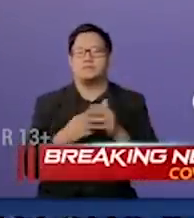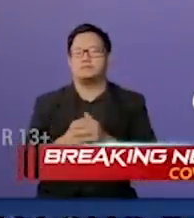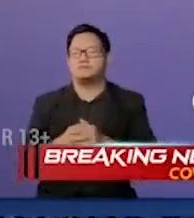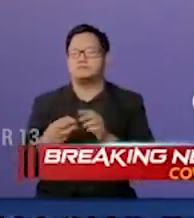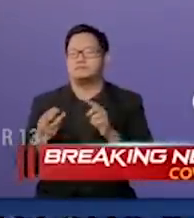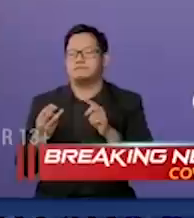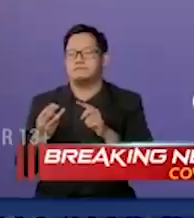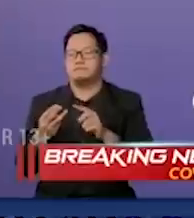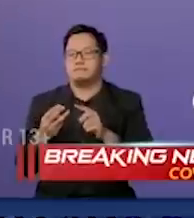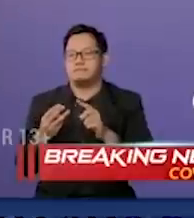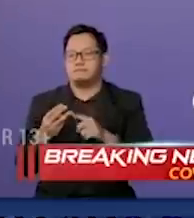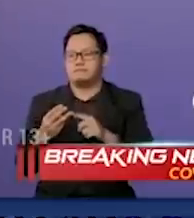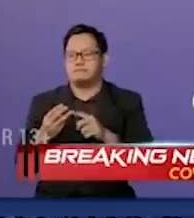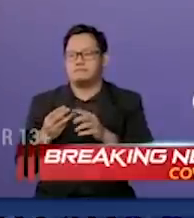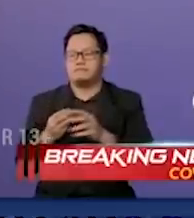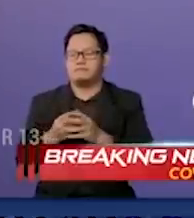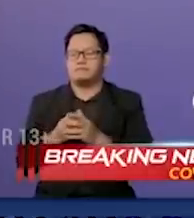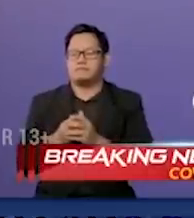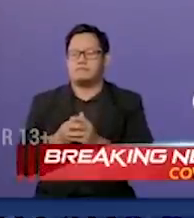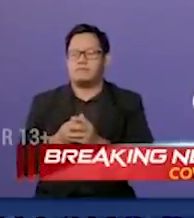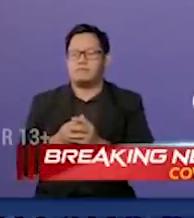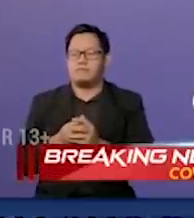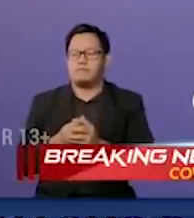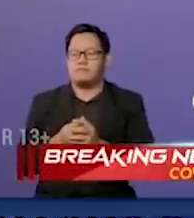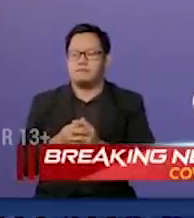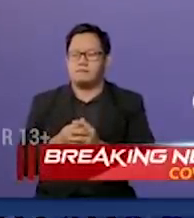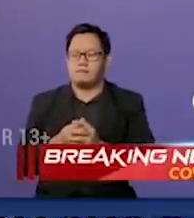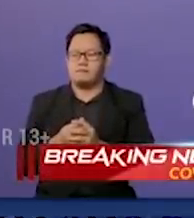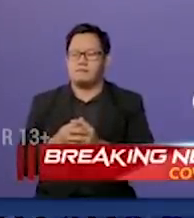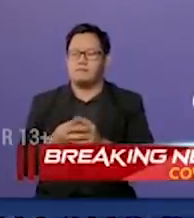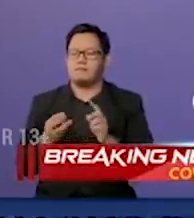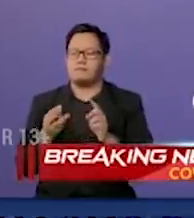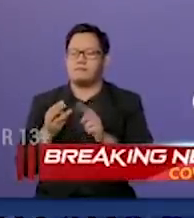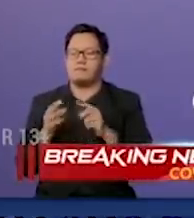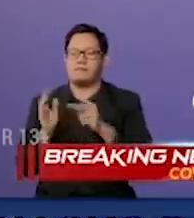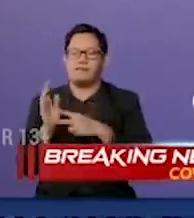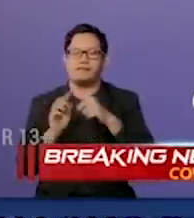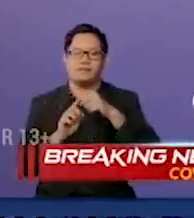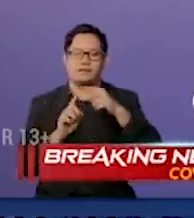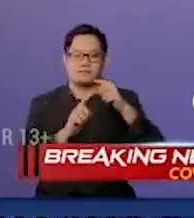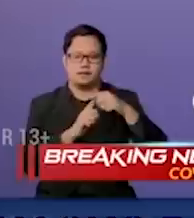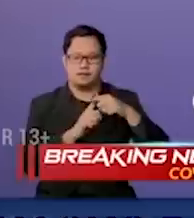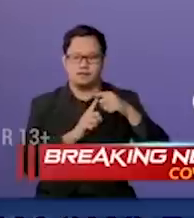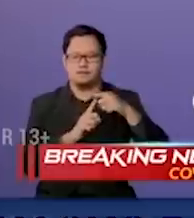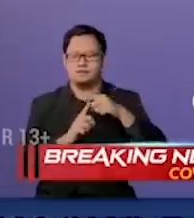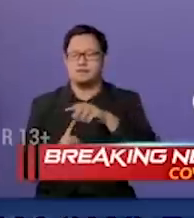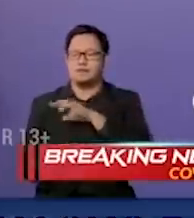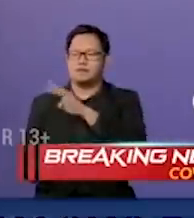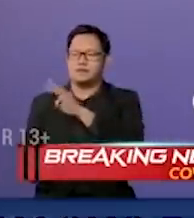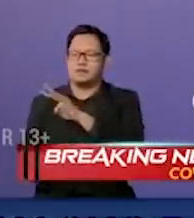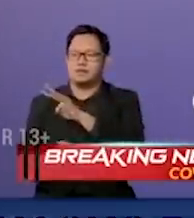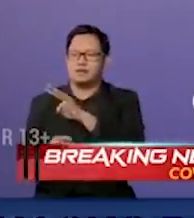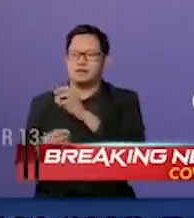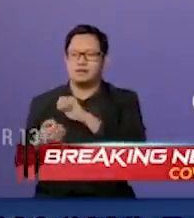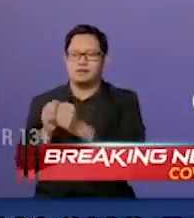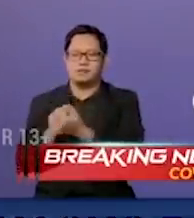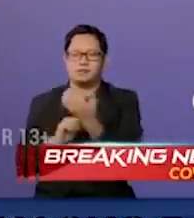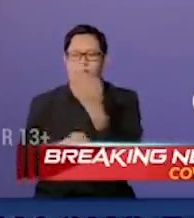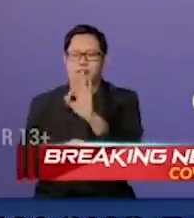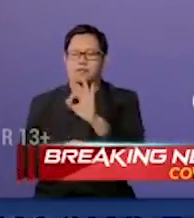dan 52 sembuh Hai Nusa Tenggara Timur tiga kasus baru